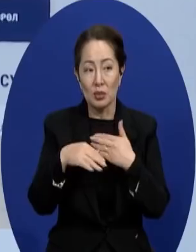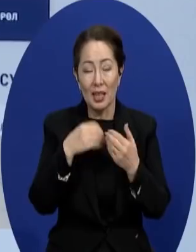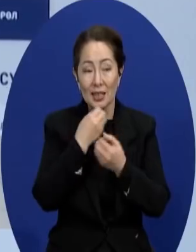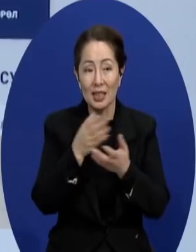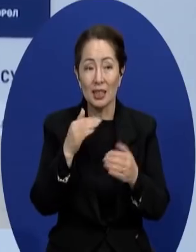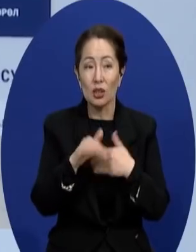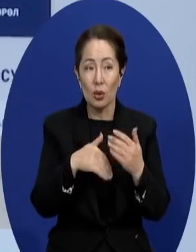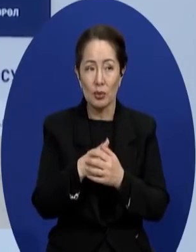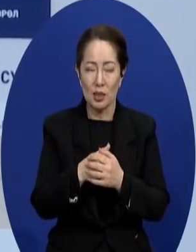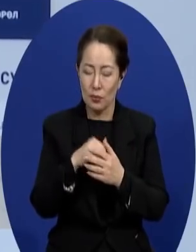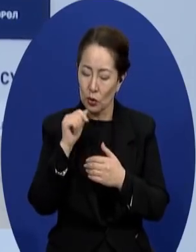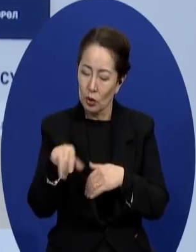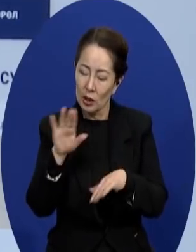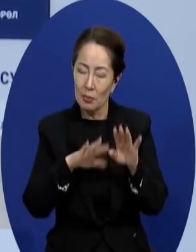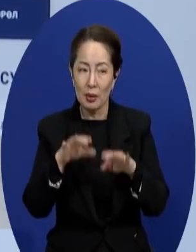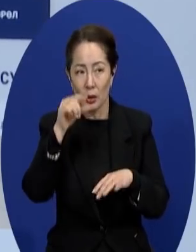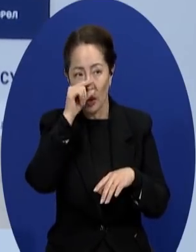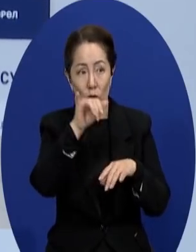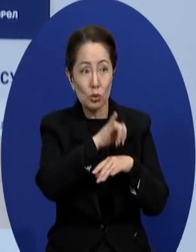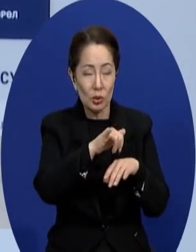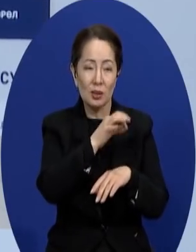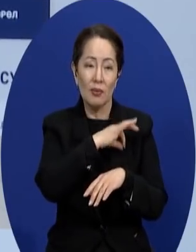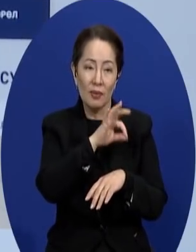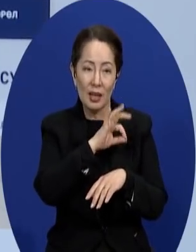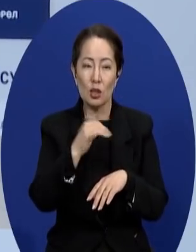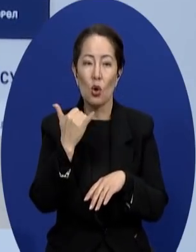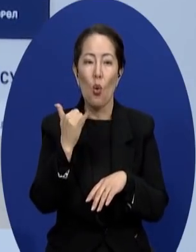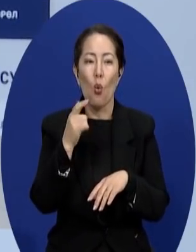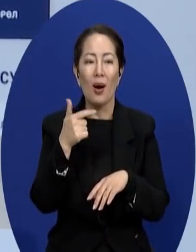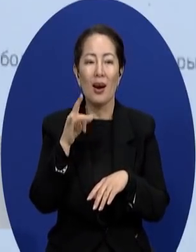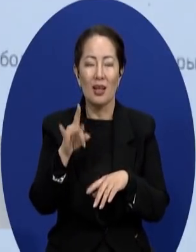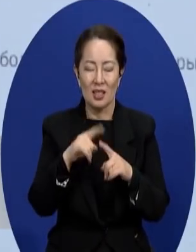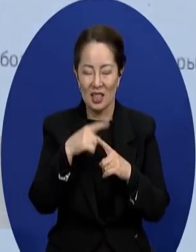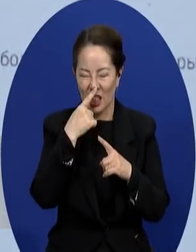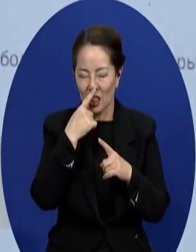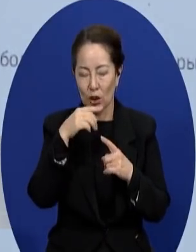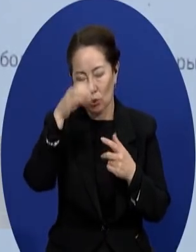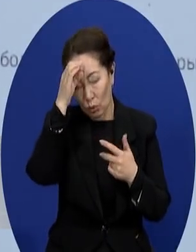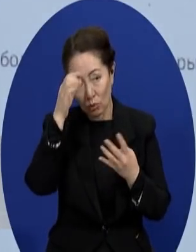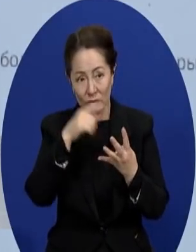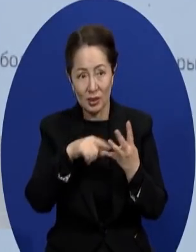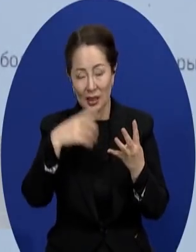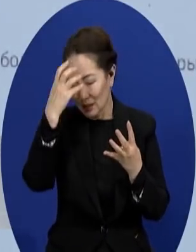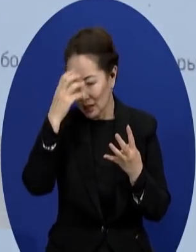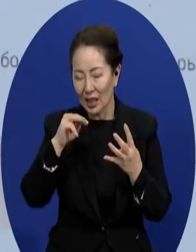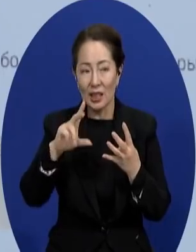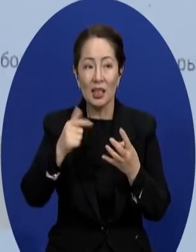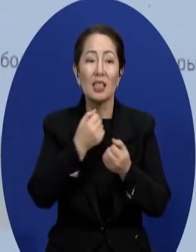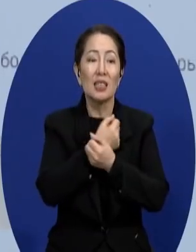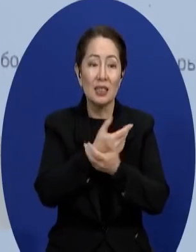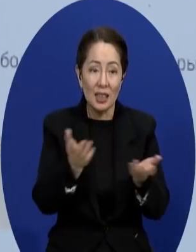байна. Өнөөдрийн байдлаар Оросын улбооны улс Франц, Унгар, Хятад, Турк зэрэг улсын засгийн газрын тэтгэлэг зарлагдсан